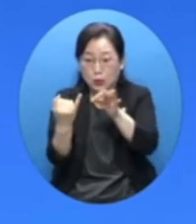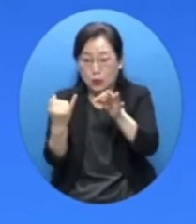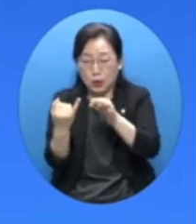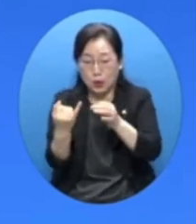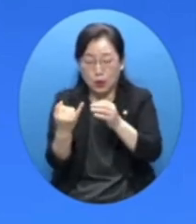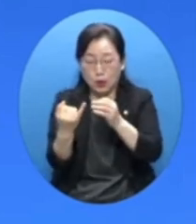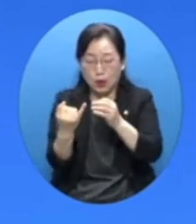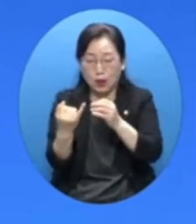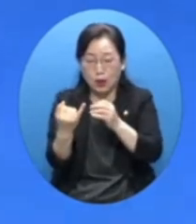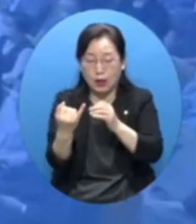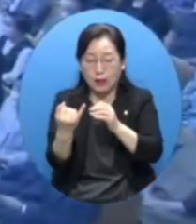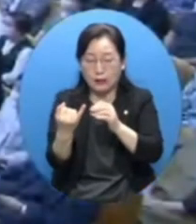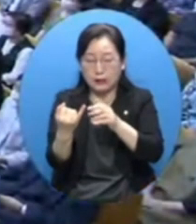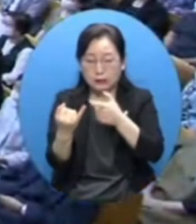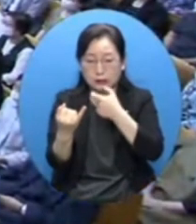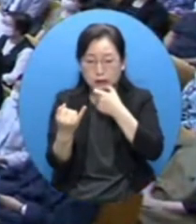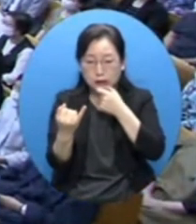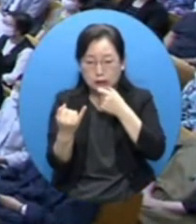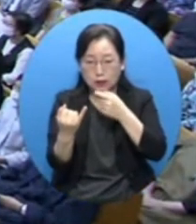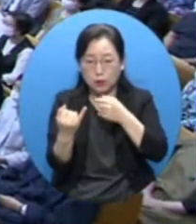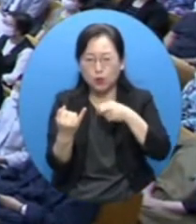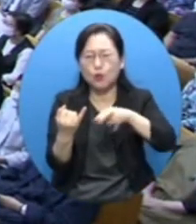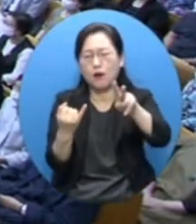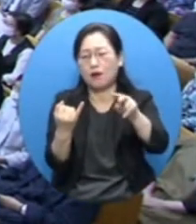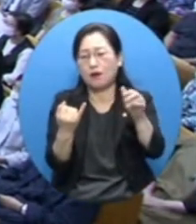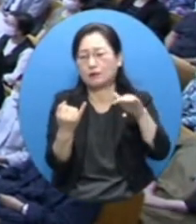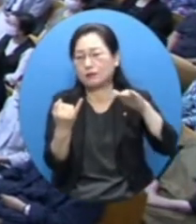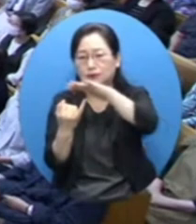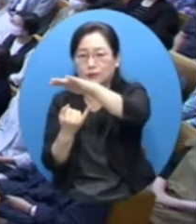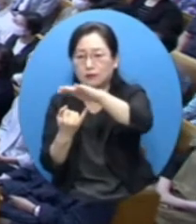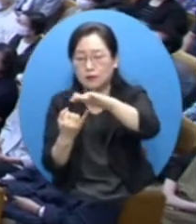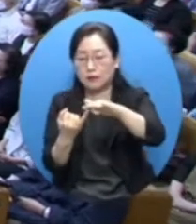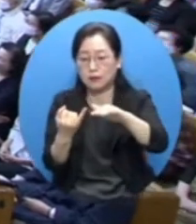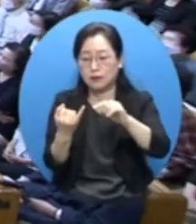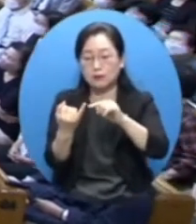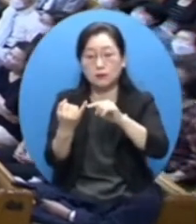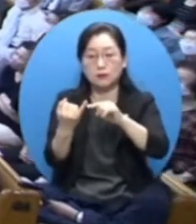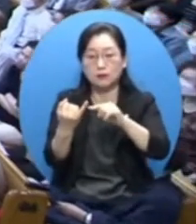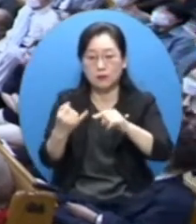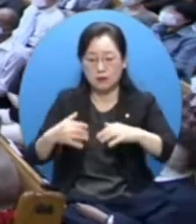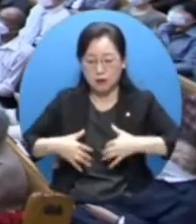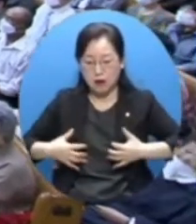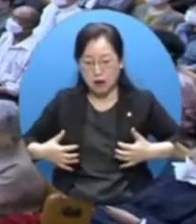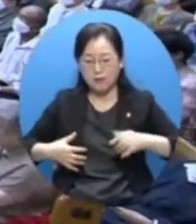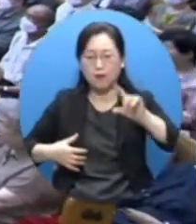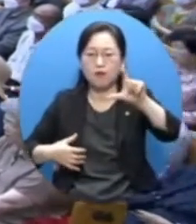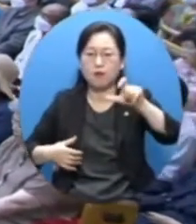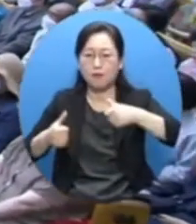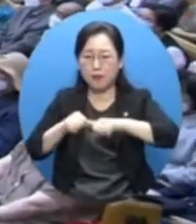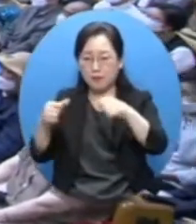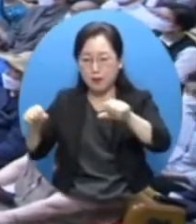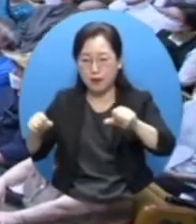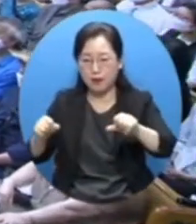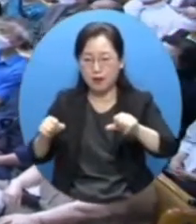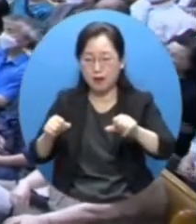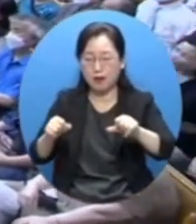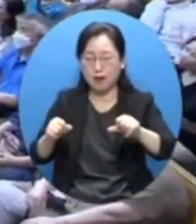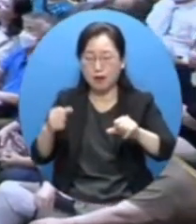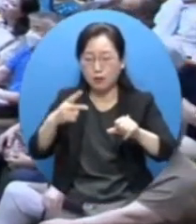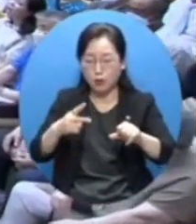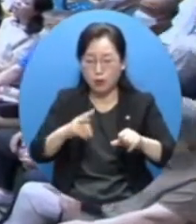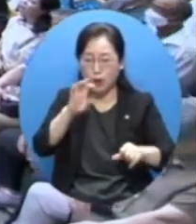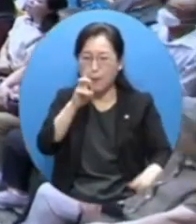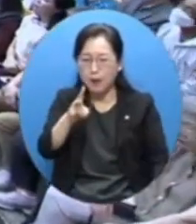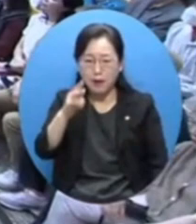있다는데 그 일인지 모르겠습니다 그로 인해서 갈비뼈가 15대가 벌어지고 날개뼈 한 대가 부러지고 폐가